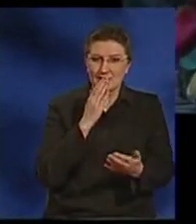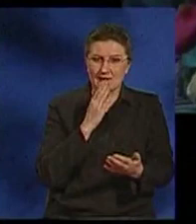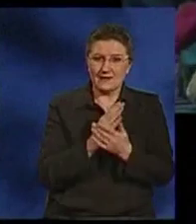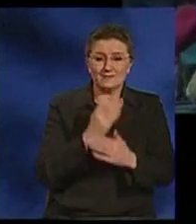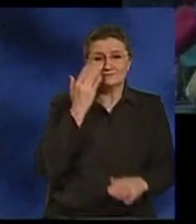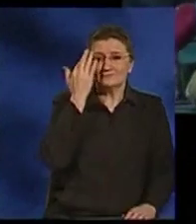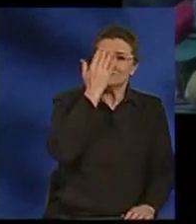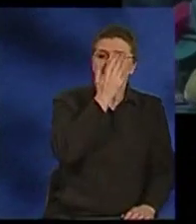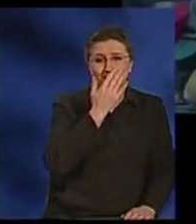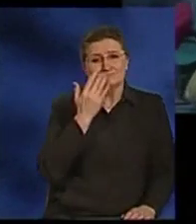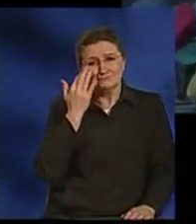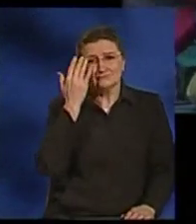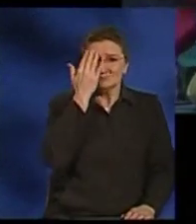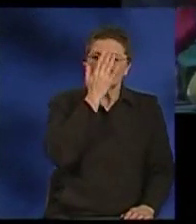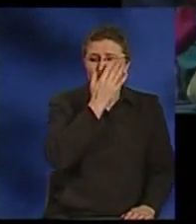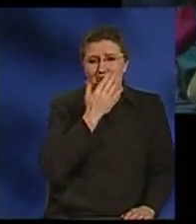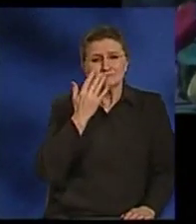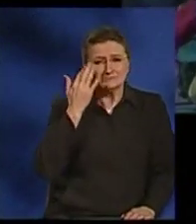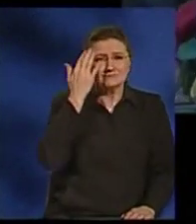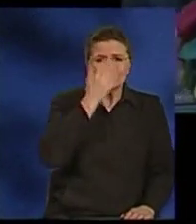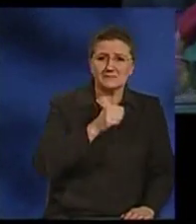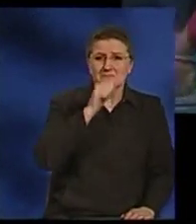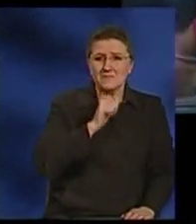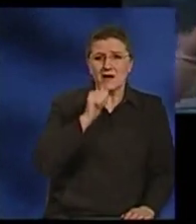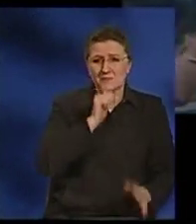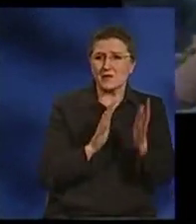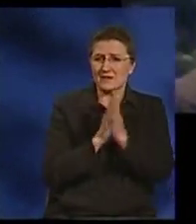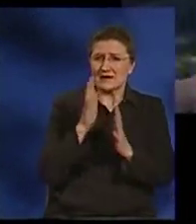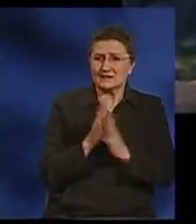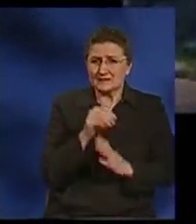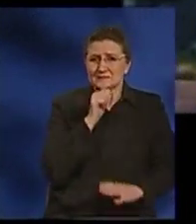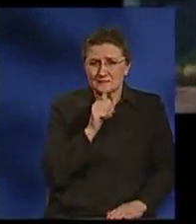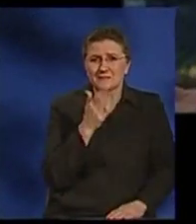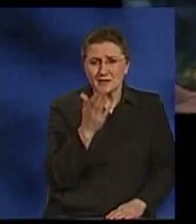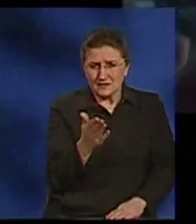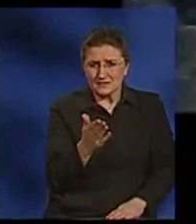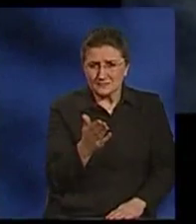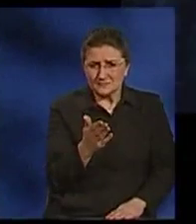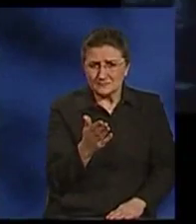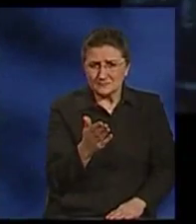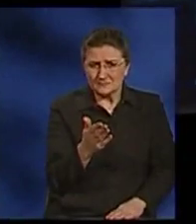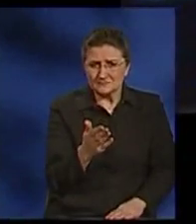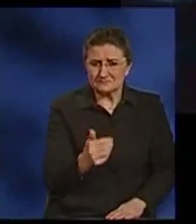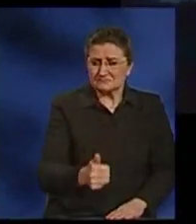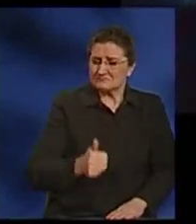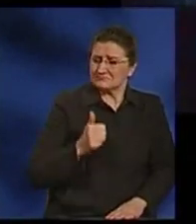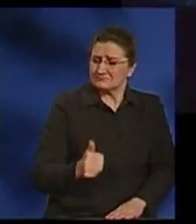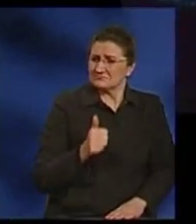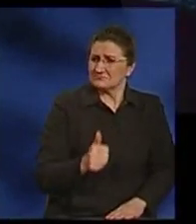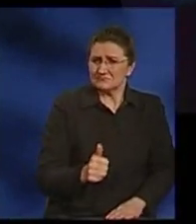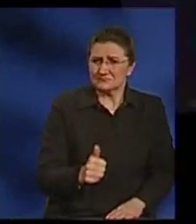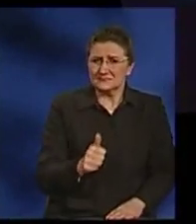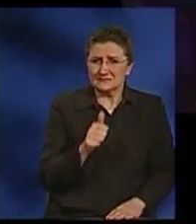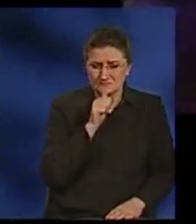страну мечты А не пахать и не потеть Попробуй корня ты Ну что, слабо, ребята? Желторотые цыплята